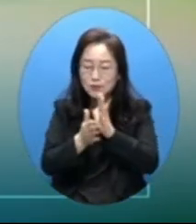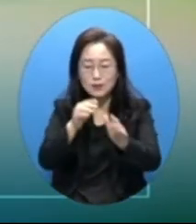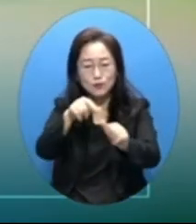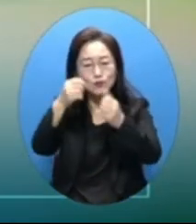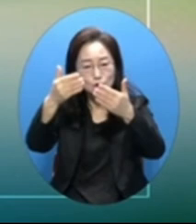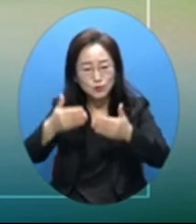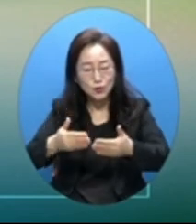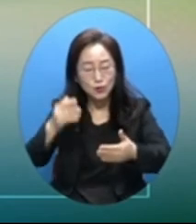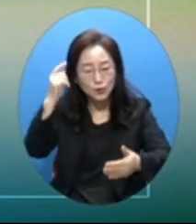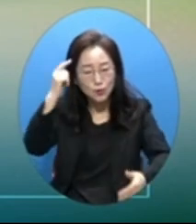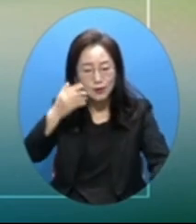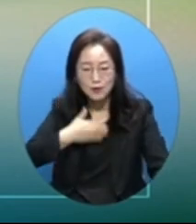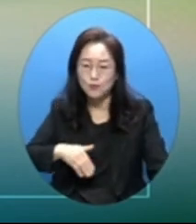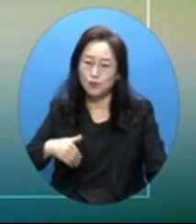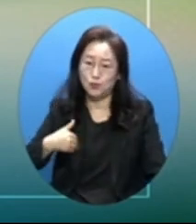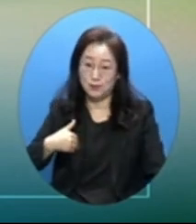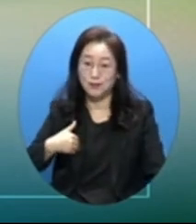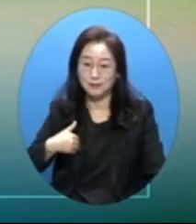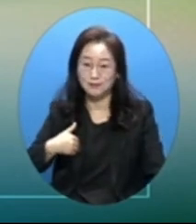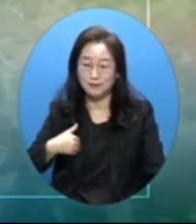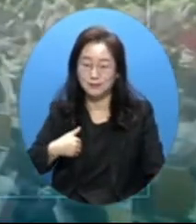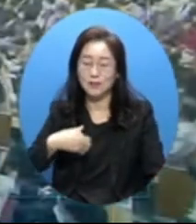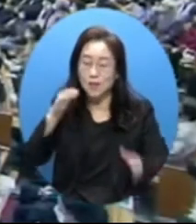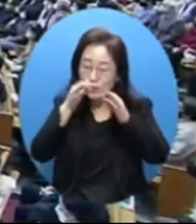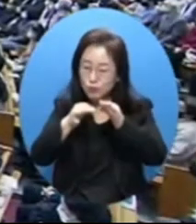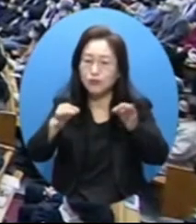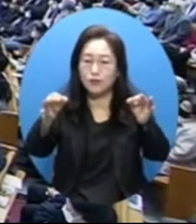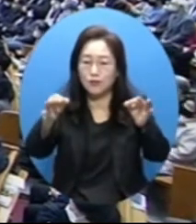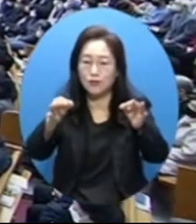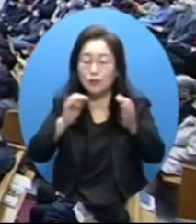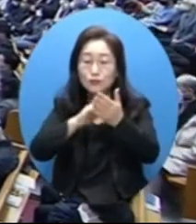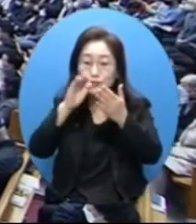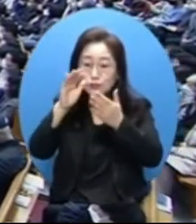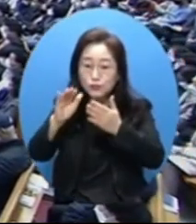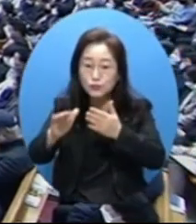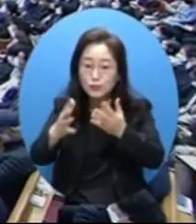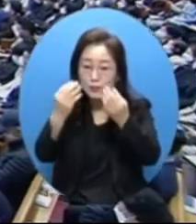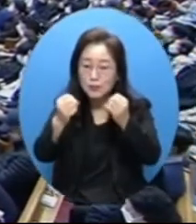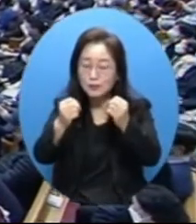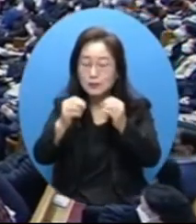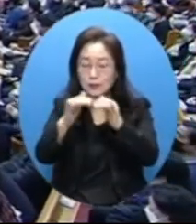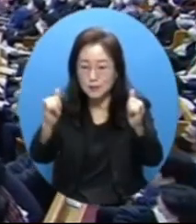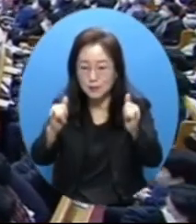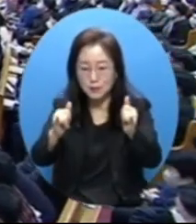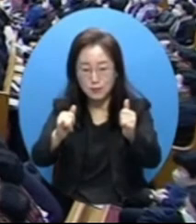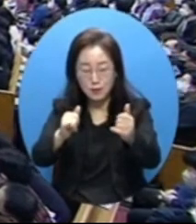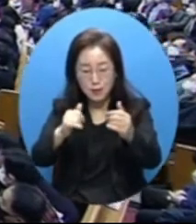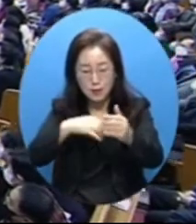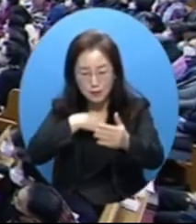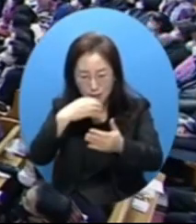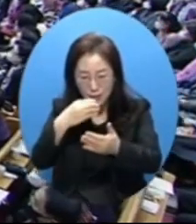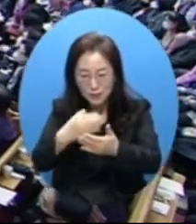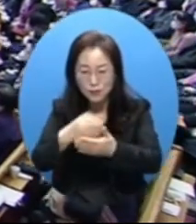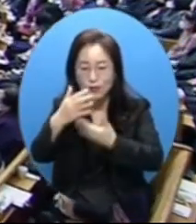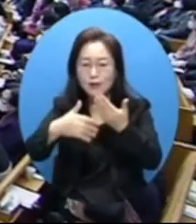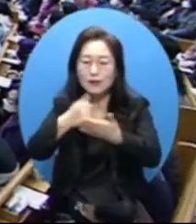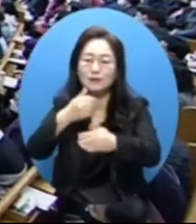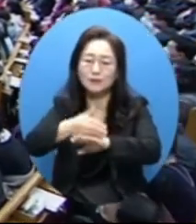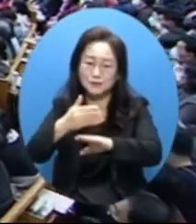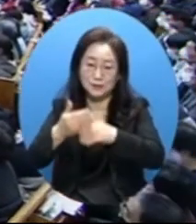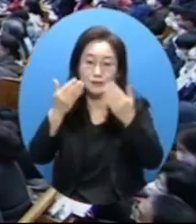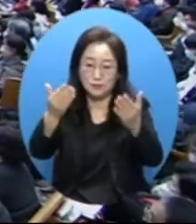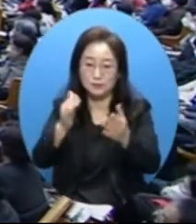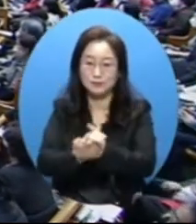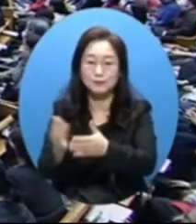그런이 찬송을 믿음의 고백으로 불렀고이 찬송이 많은 사람들에게 불려져서 하나님의 감사는 삶을 살게 되었습니다